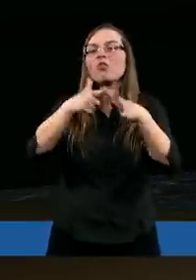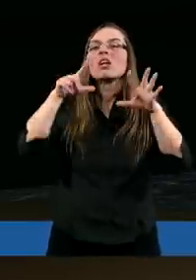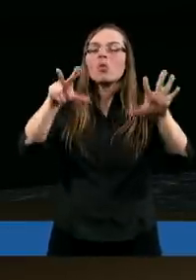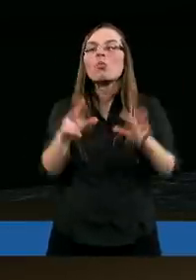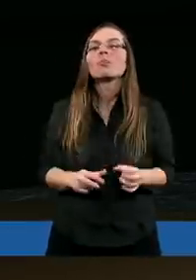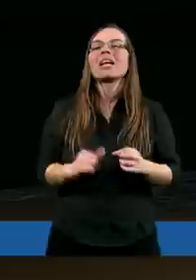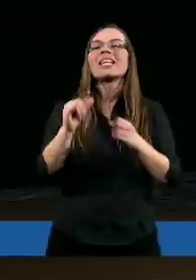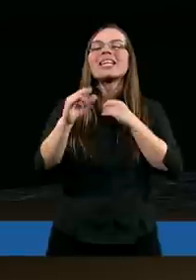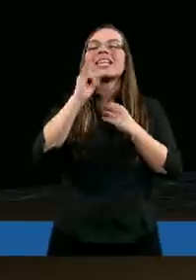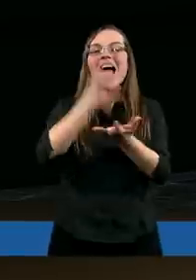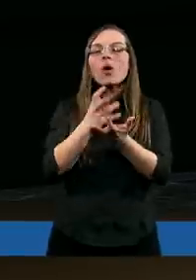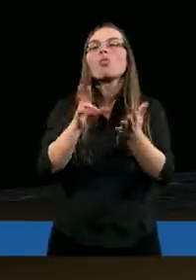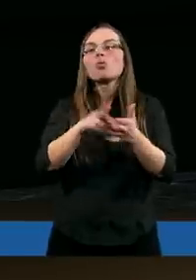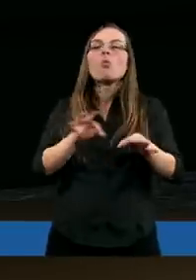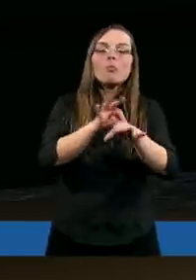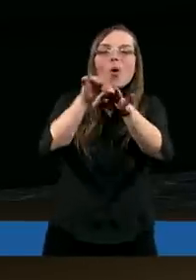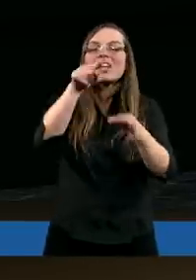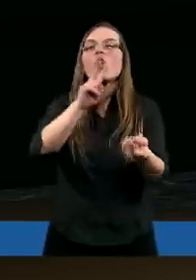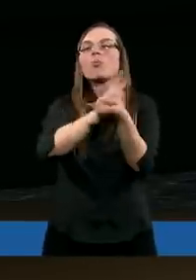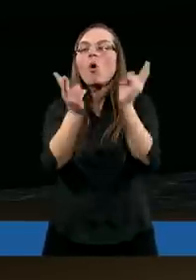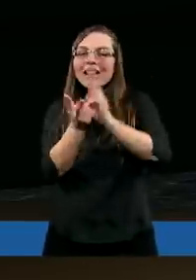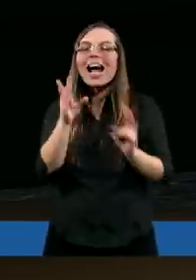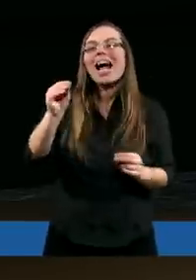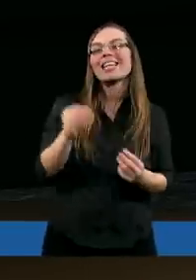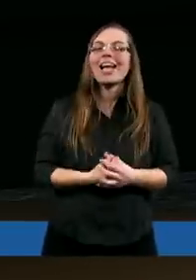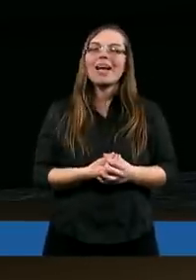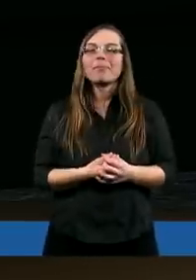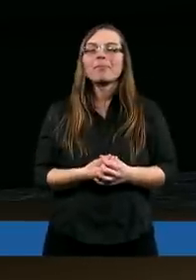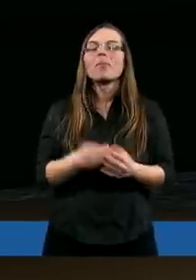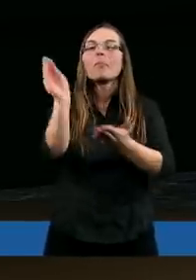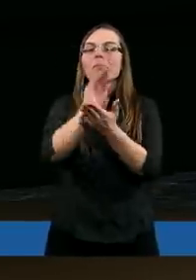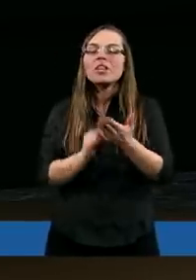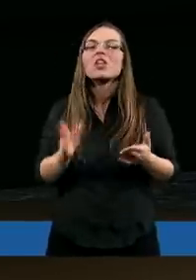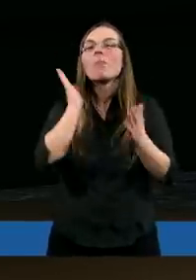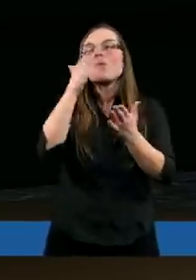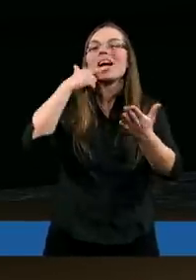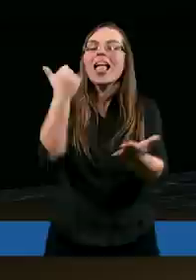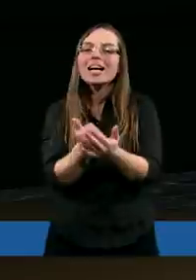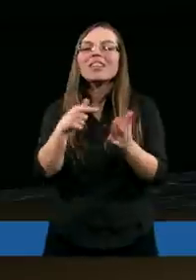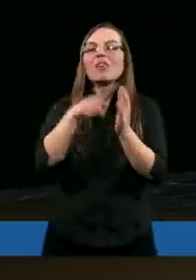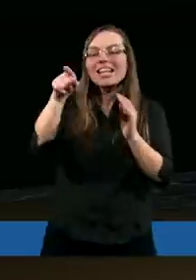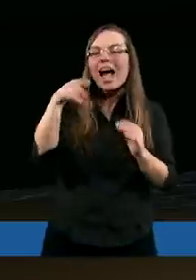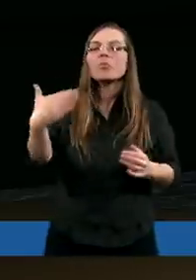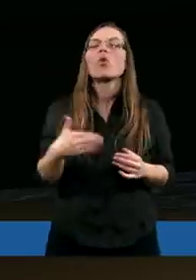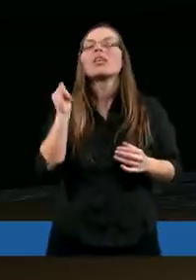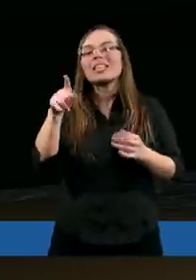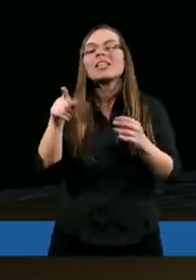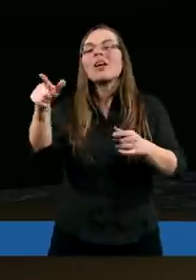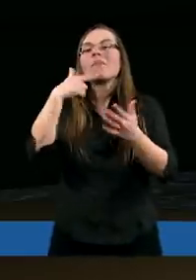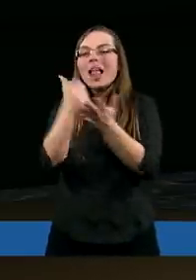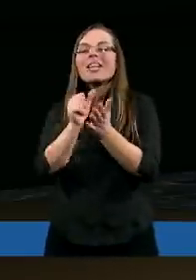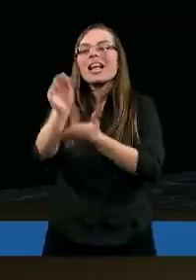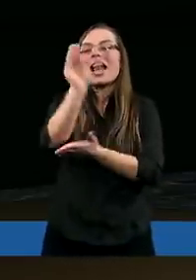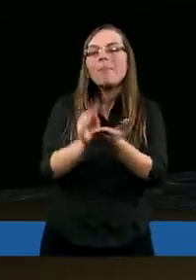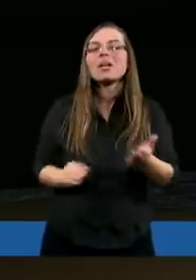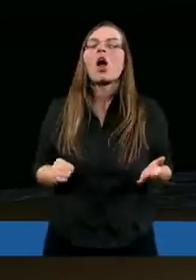28 Jakub, który prowadzi to spotkanie, pisze później list stamtąd i w tym liście jest